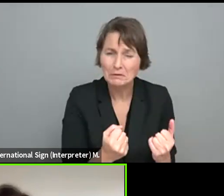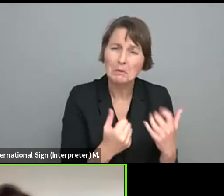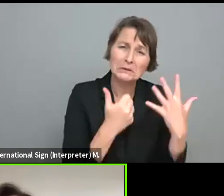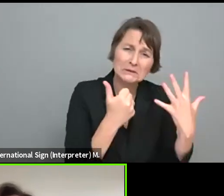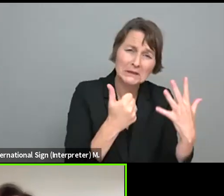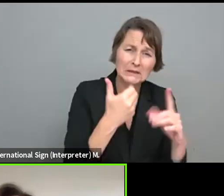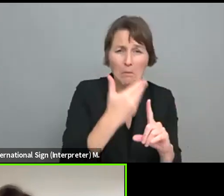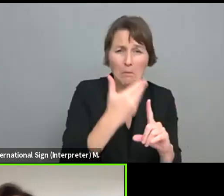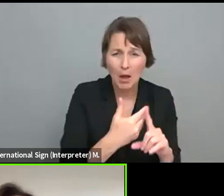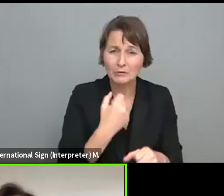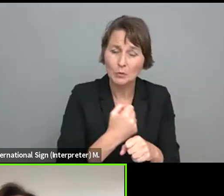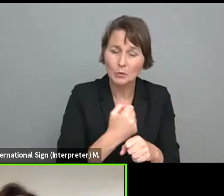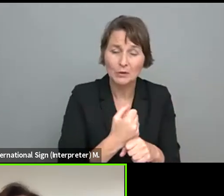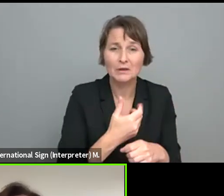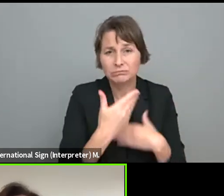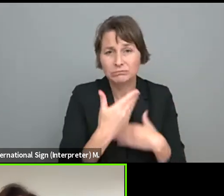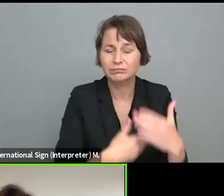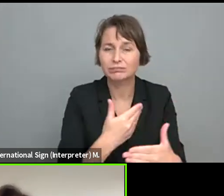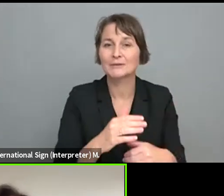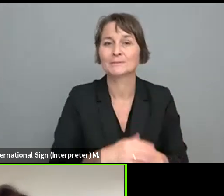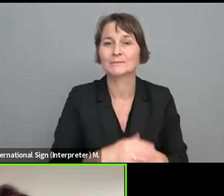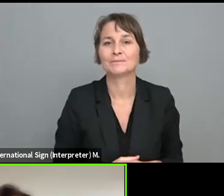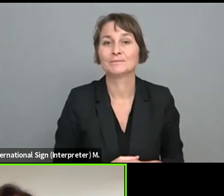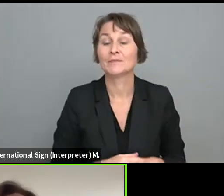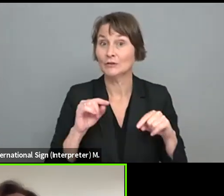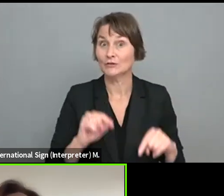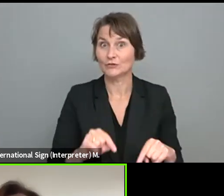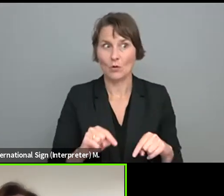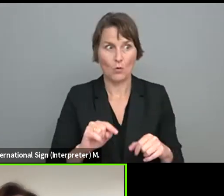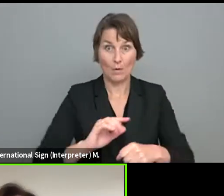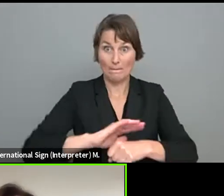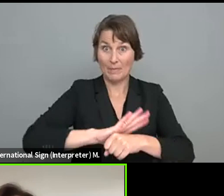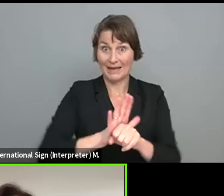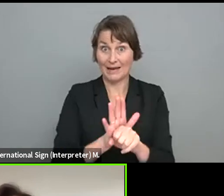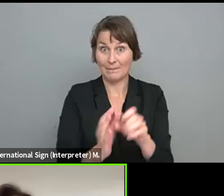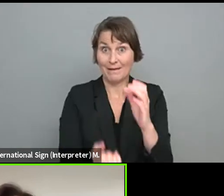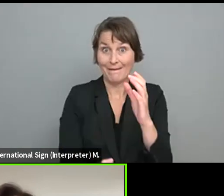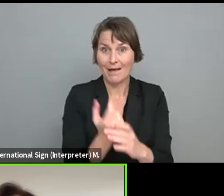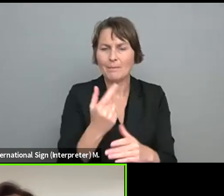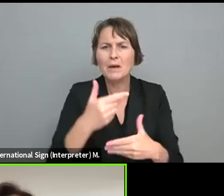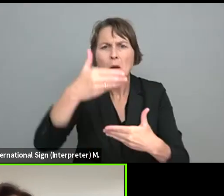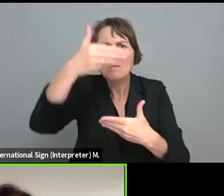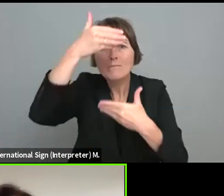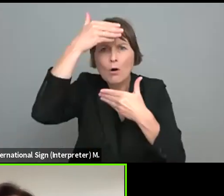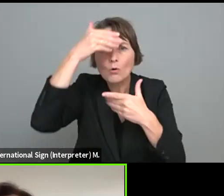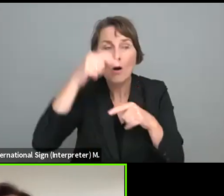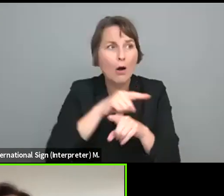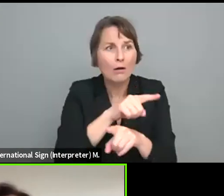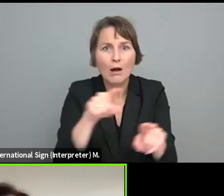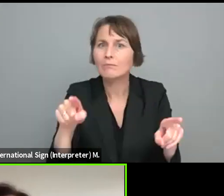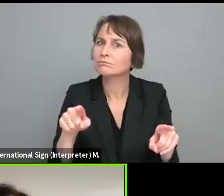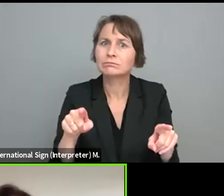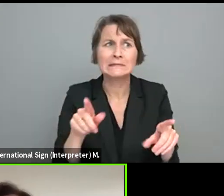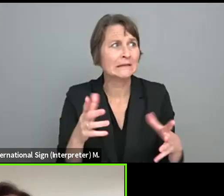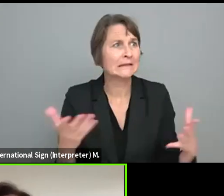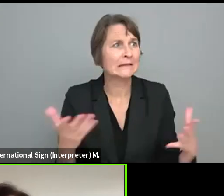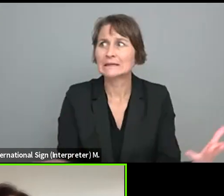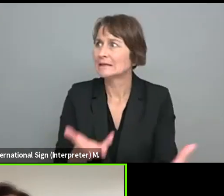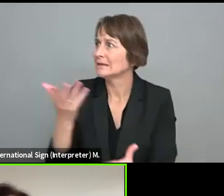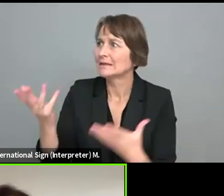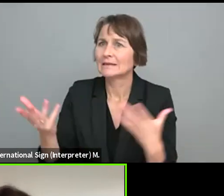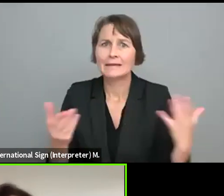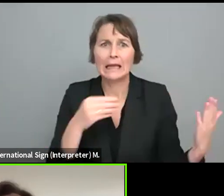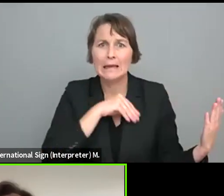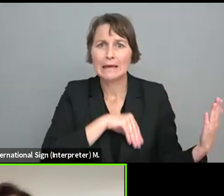car ne disposant d'aucun revenu. À fin avril 2020, 1 million de travailleurs et